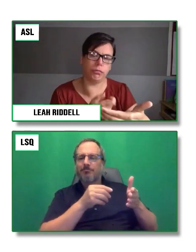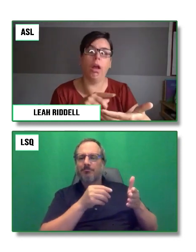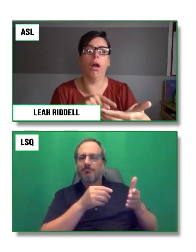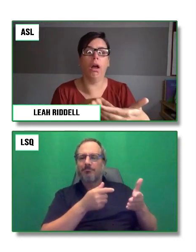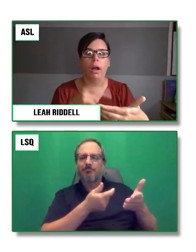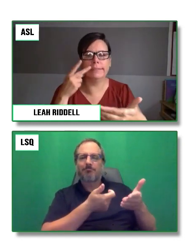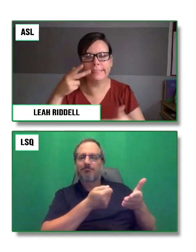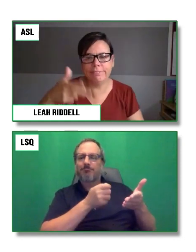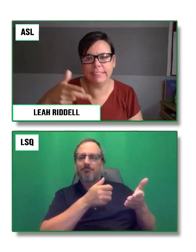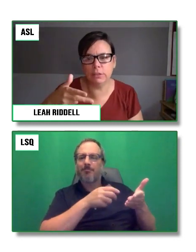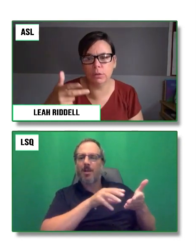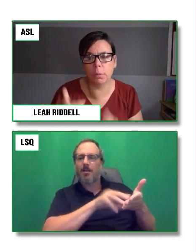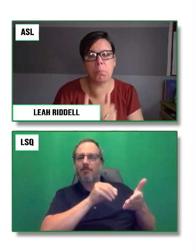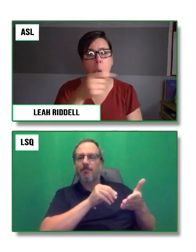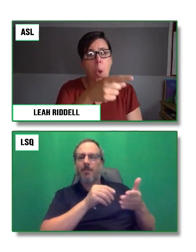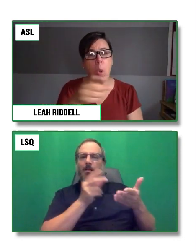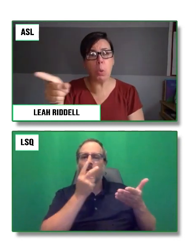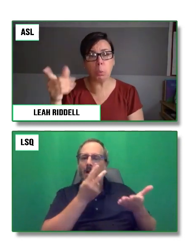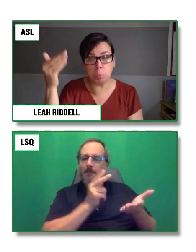code QR